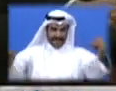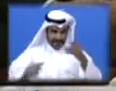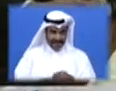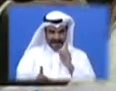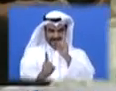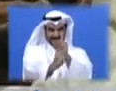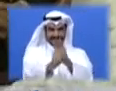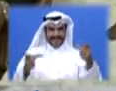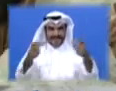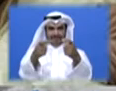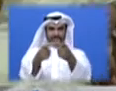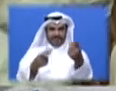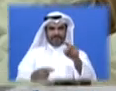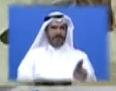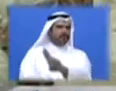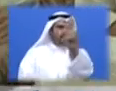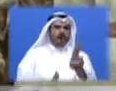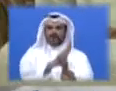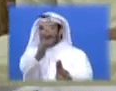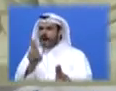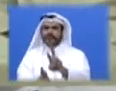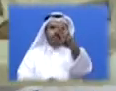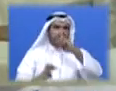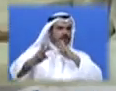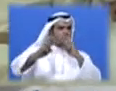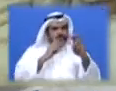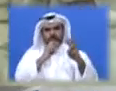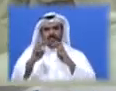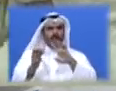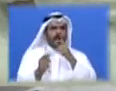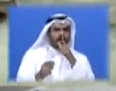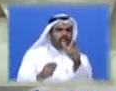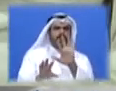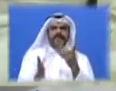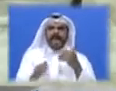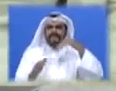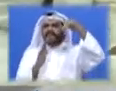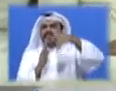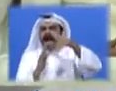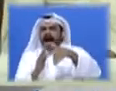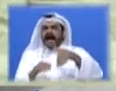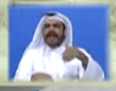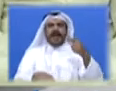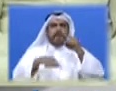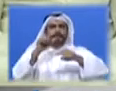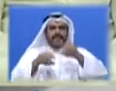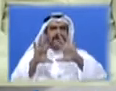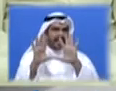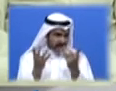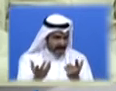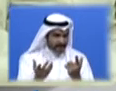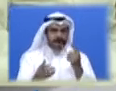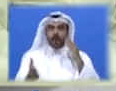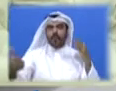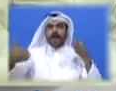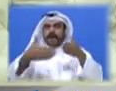اللقاء المثمر طرحت العديد من القضايا والمواضيع الصحية ذات العلاقة بالمشاكل